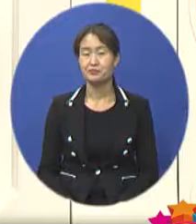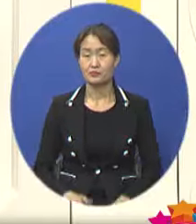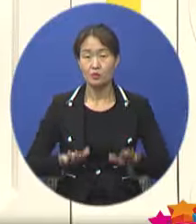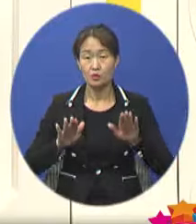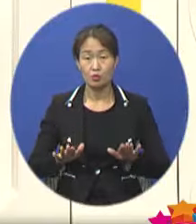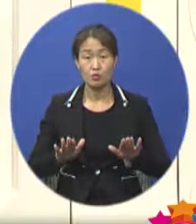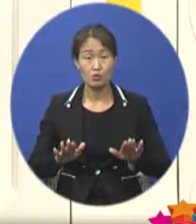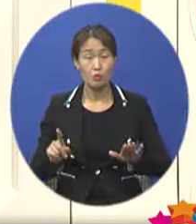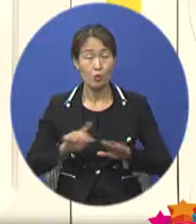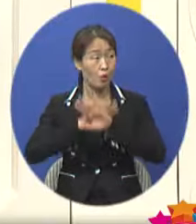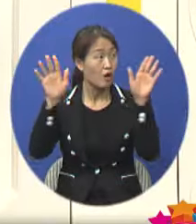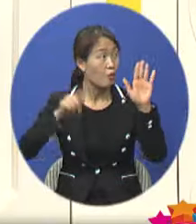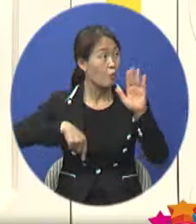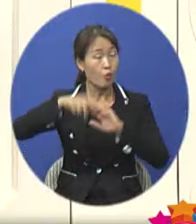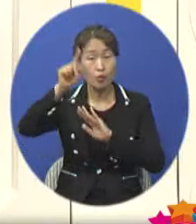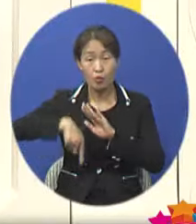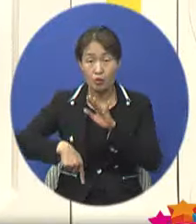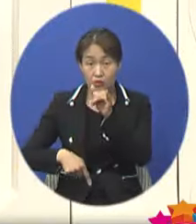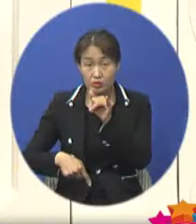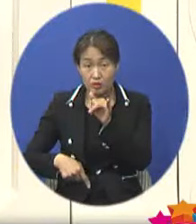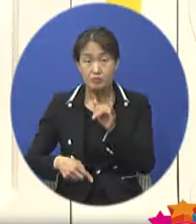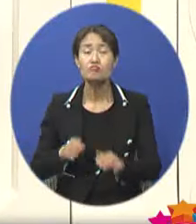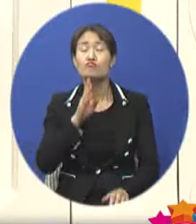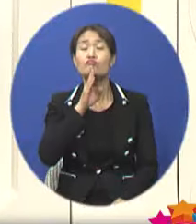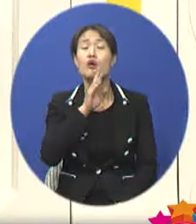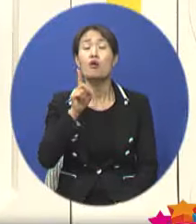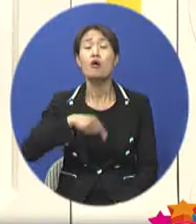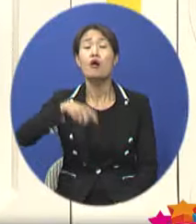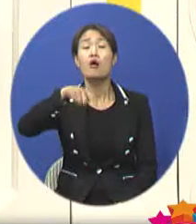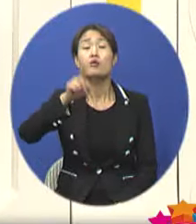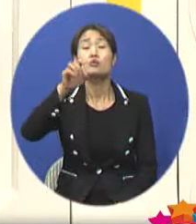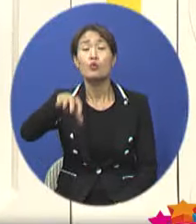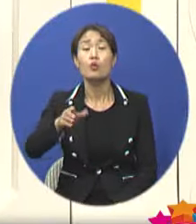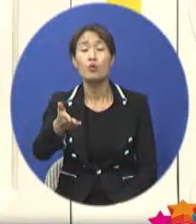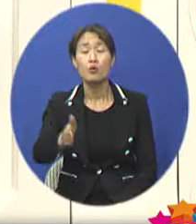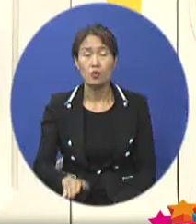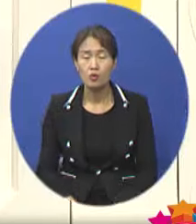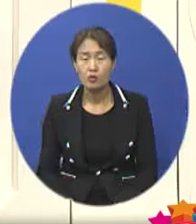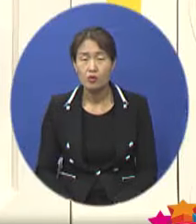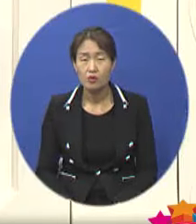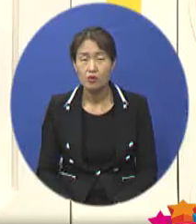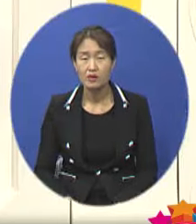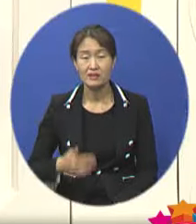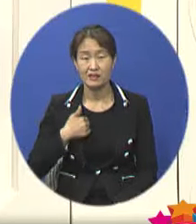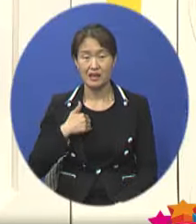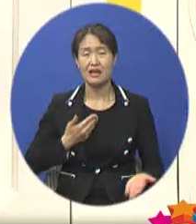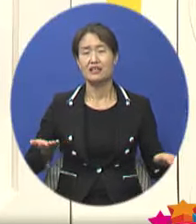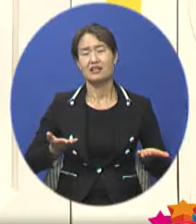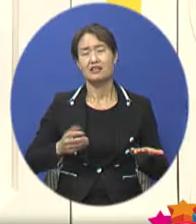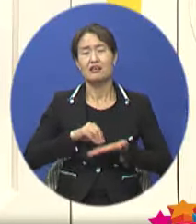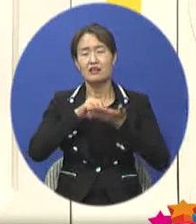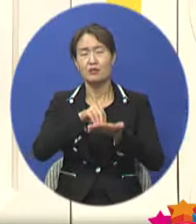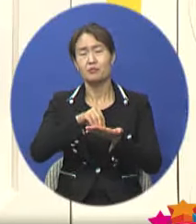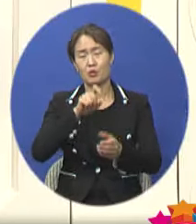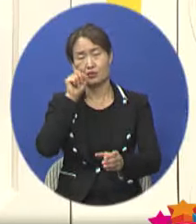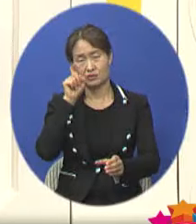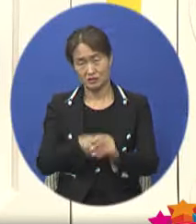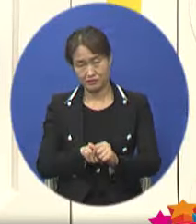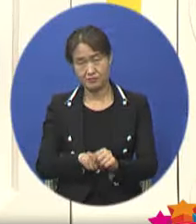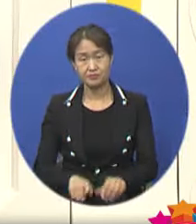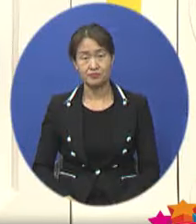오늘 어디, 낮에 어디 다녀오셨어요? 예, 예. 어디 갔다 오셨어요? 아, 지금 제가 직장을 잡으려고 예. 네. 예,